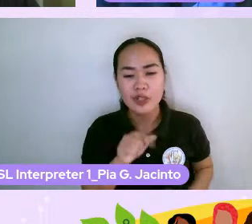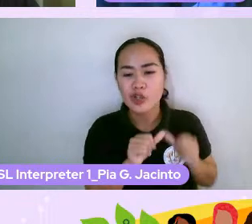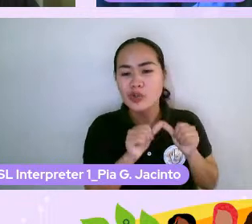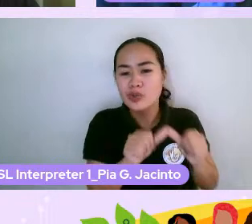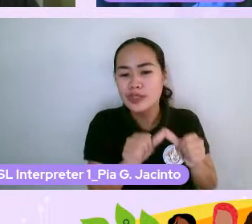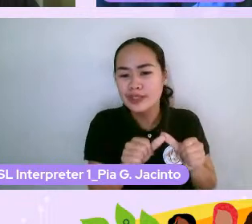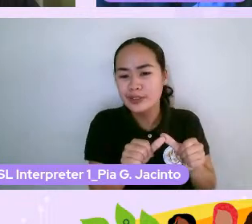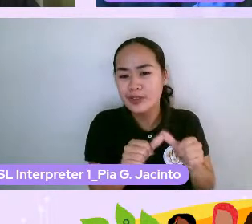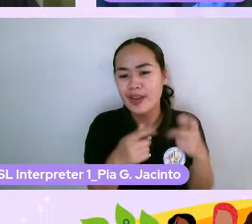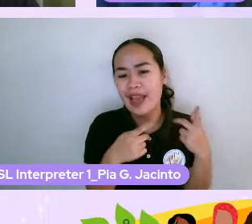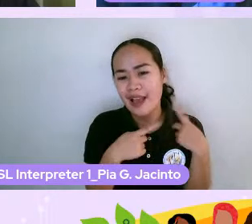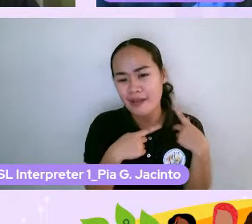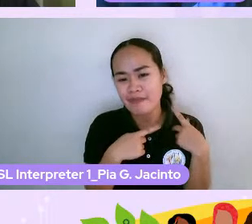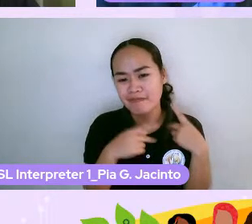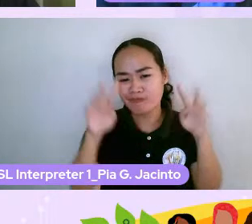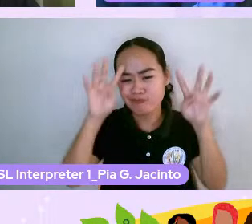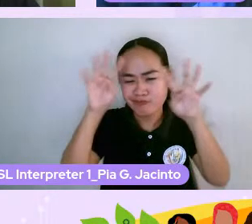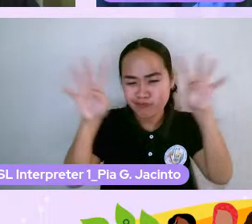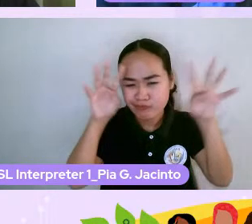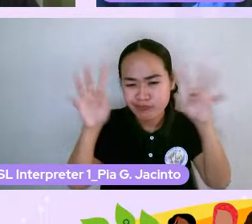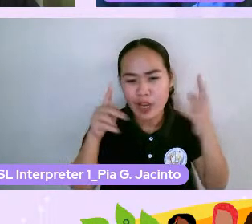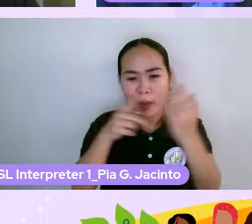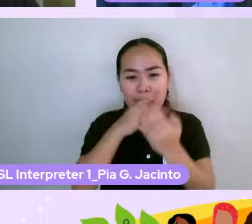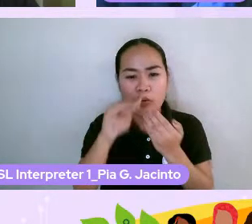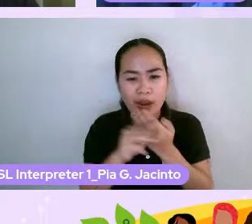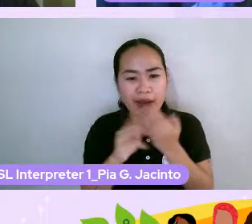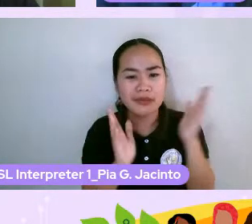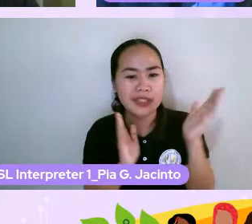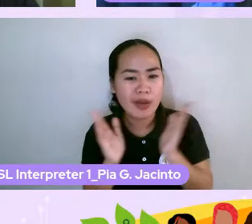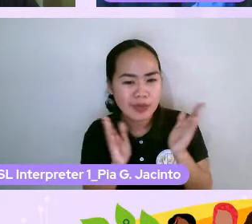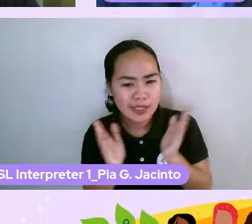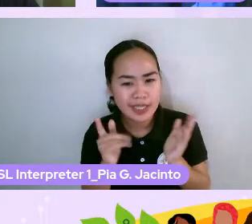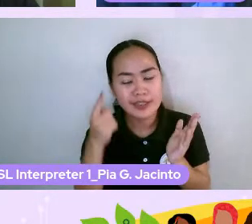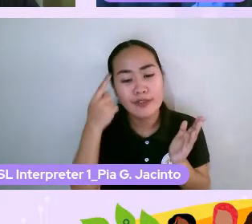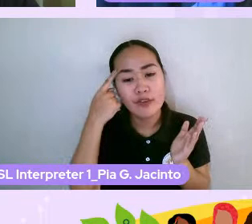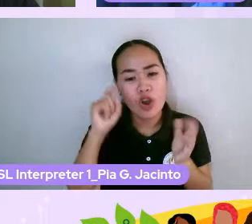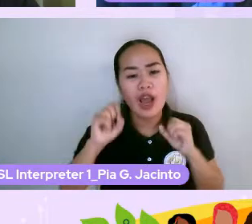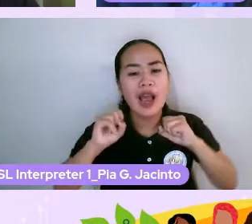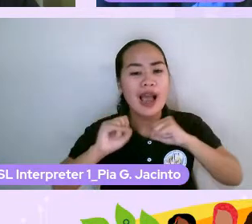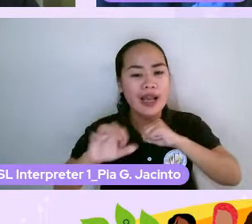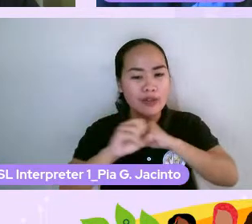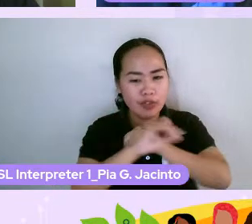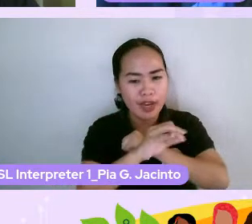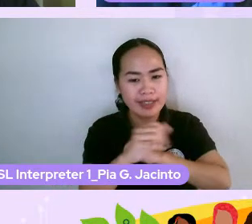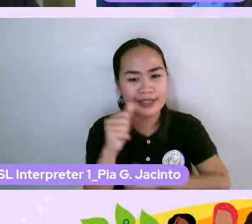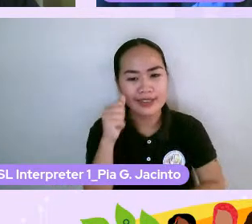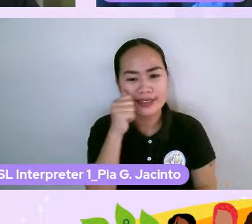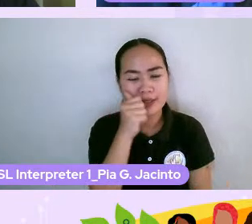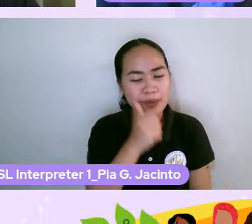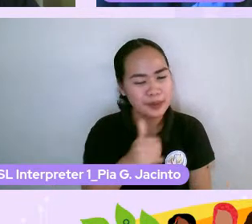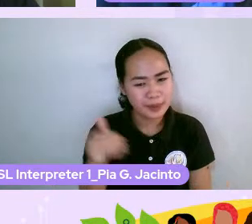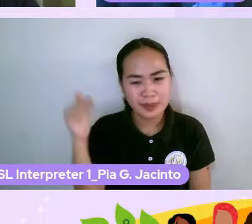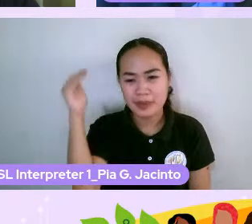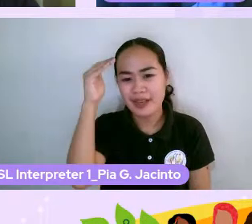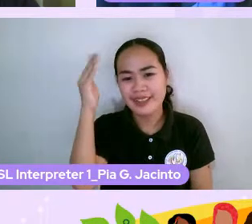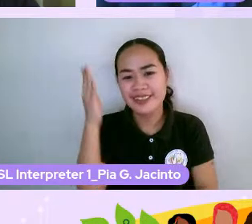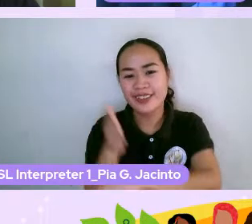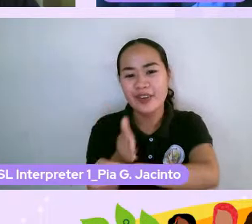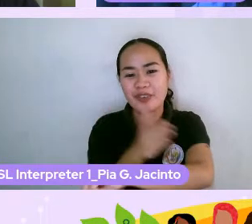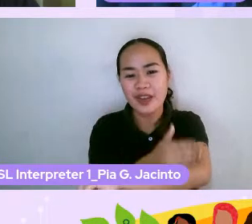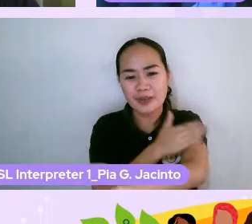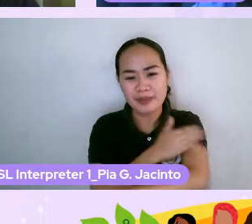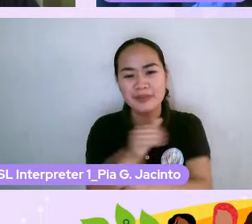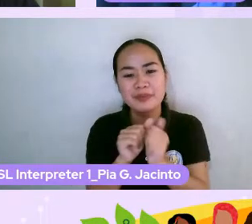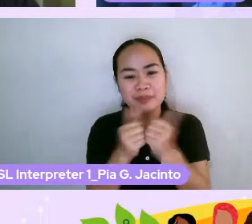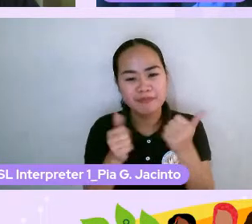magsasagawa at mag-i-innovate ng mga programs and services na mag-a-advocate po sa women, pag-develop ng women